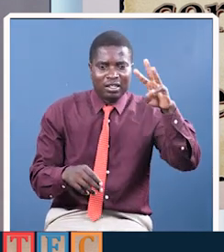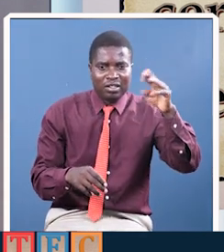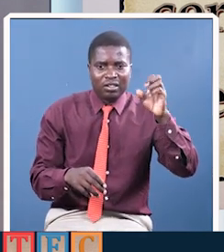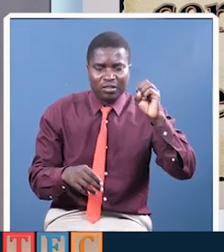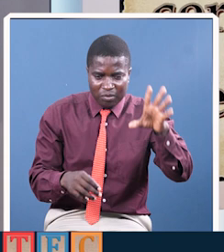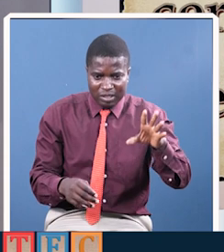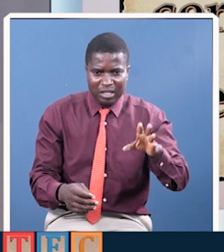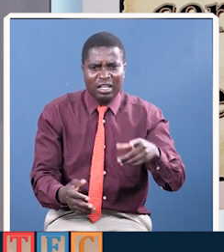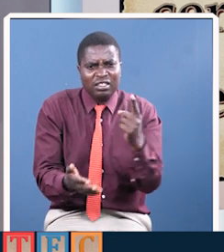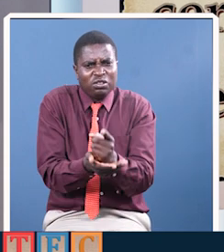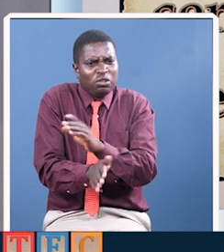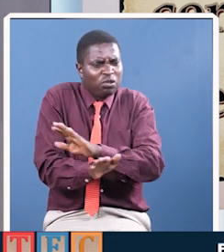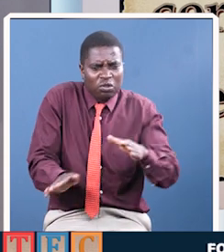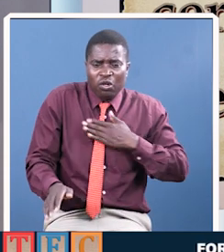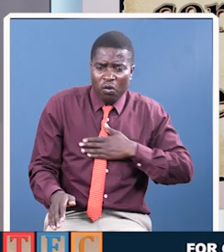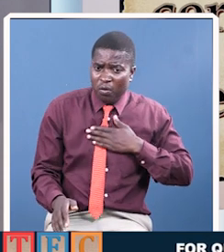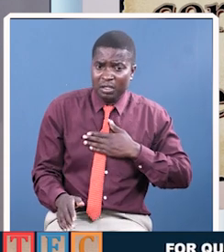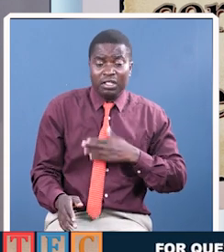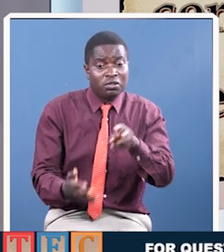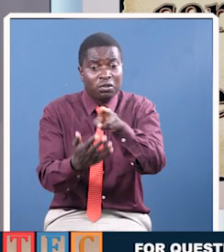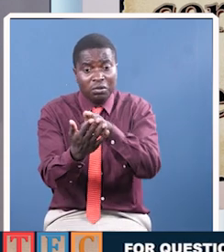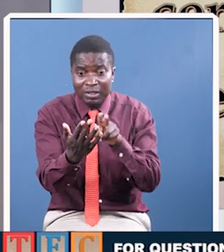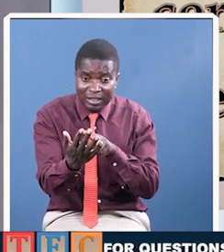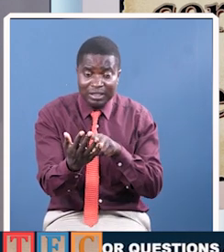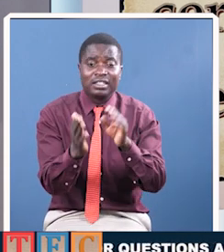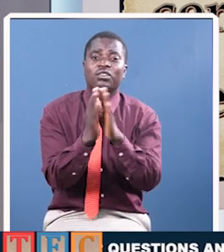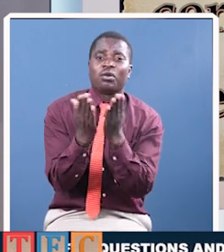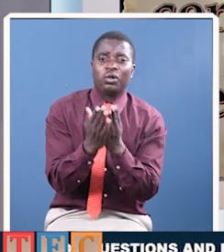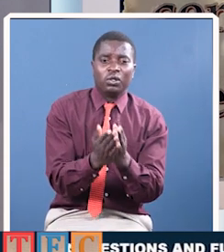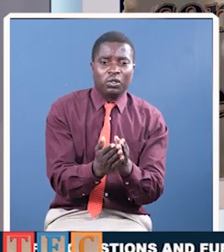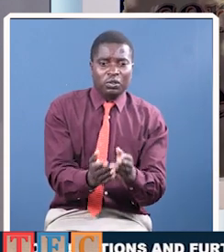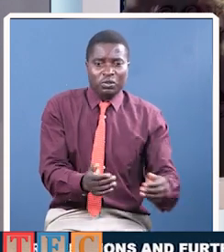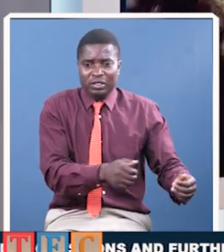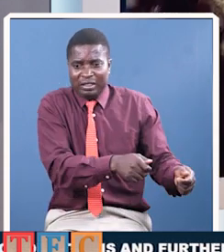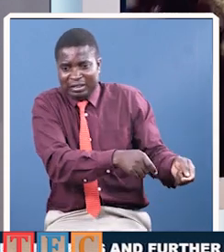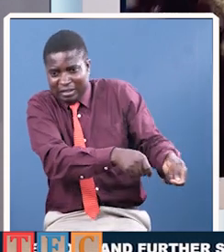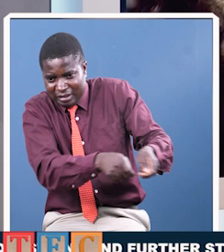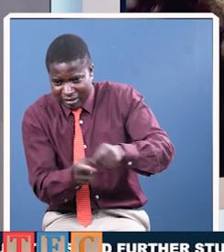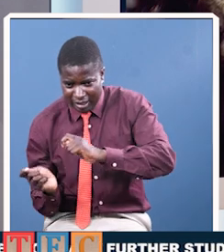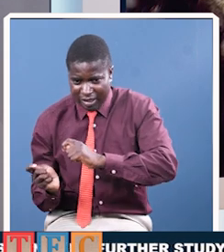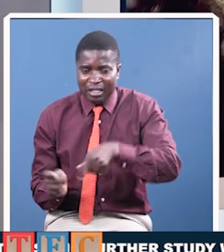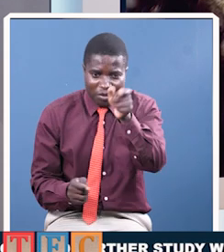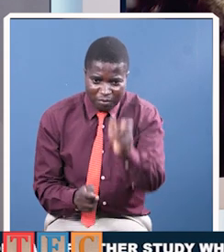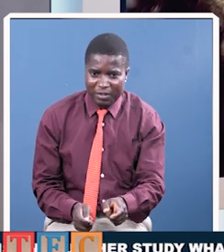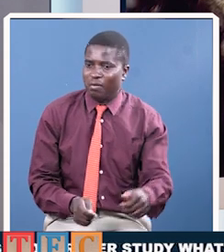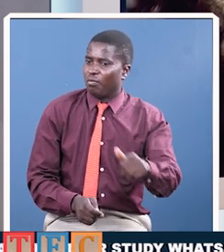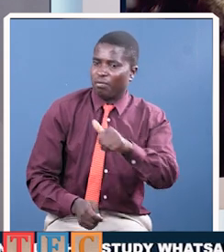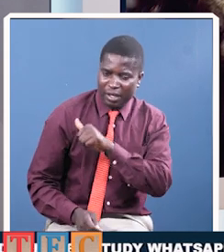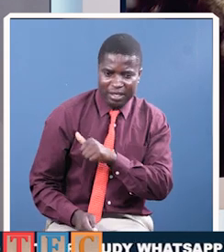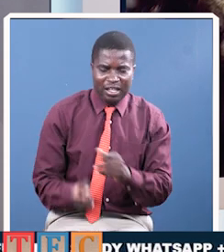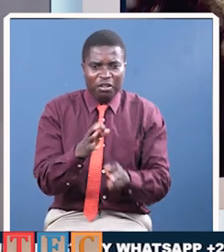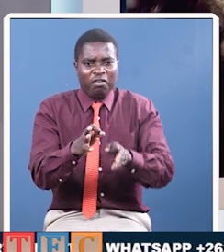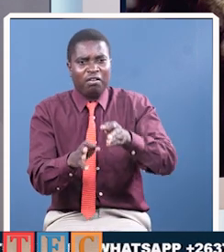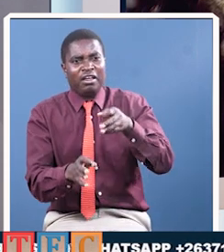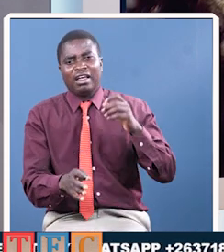kuti atsautse mubati pakutenda. Saka nganga kana yakuita zvokunamata, number 1 inochinja